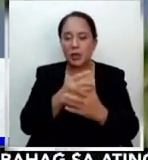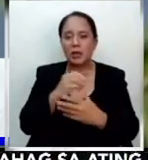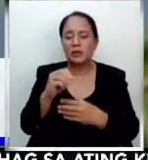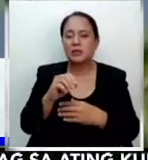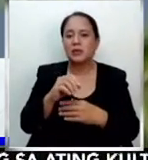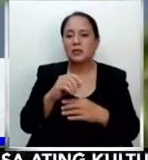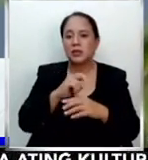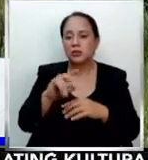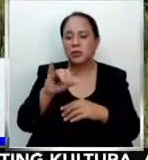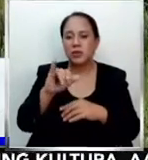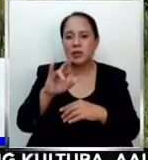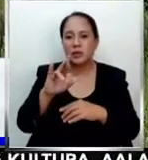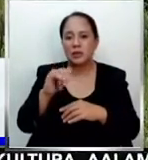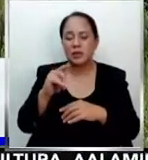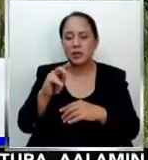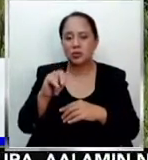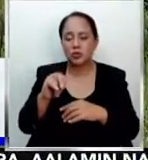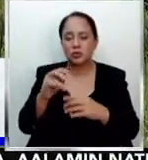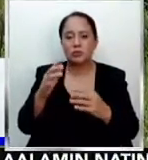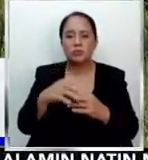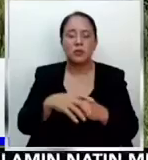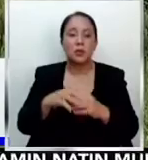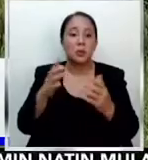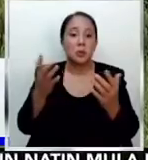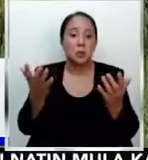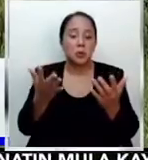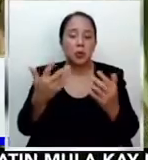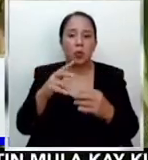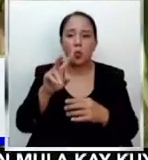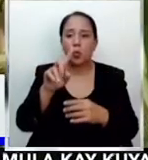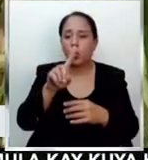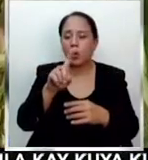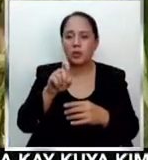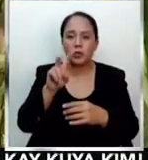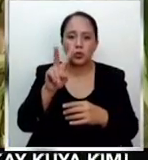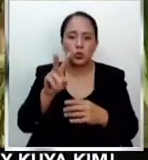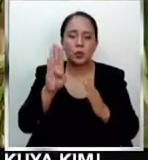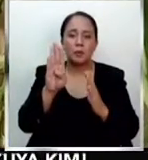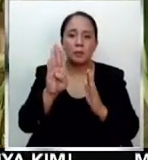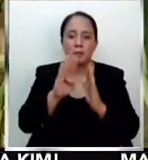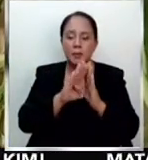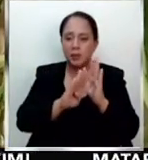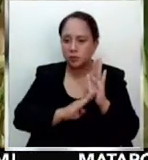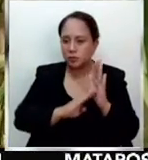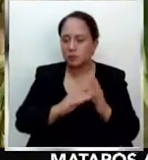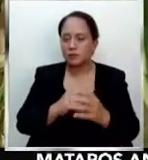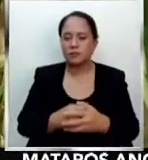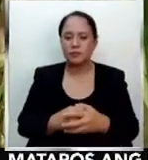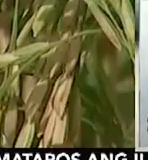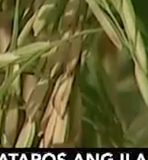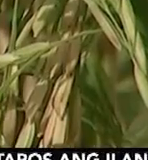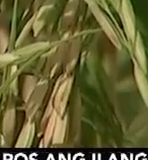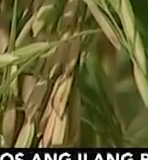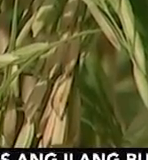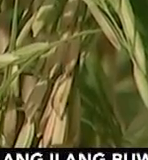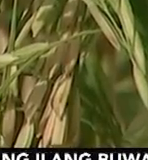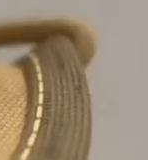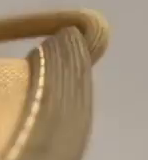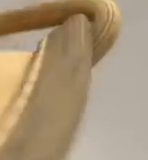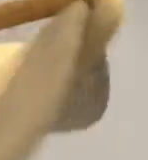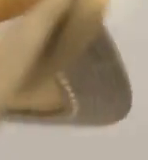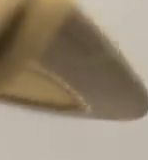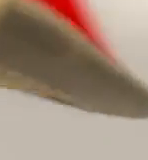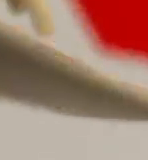sa bansa na umaabot sa 102 billion pesos. Ian Cruz, Nakatutok, 24 Oras.